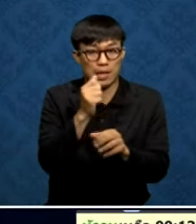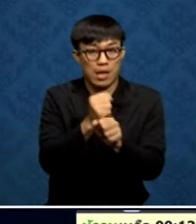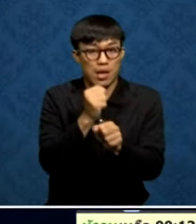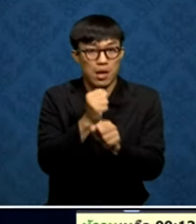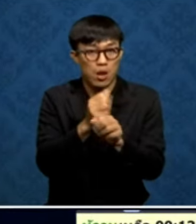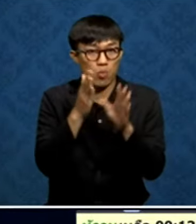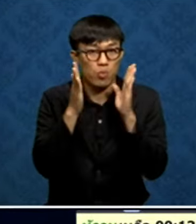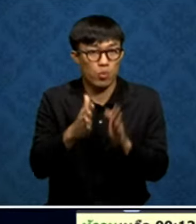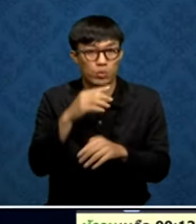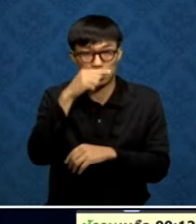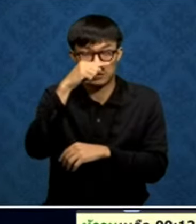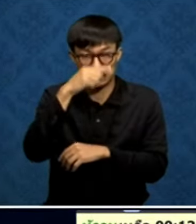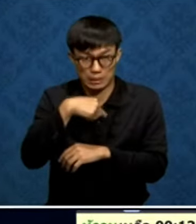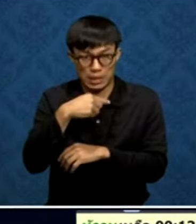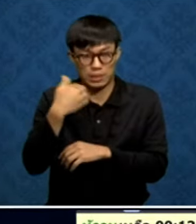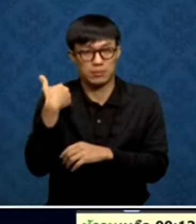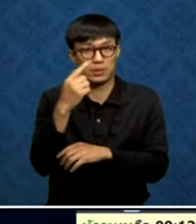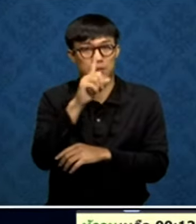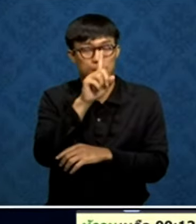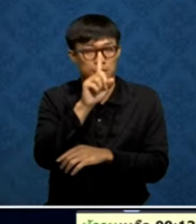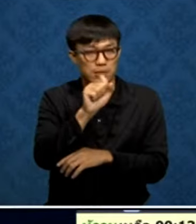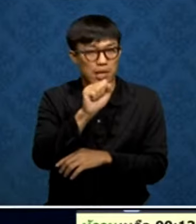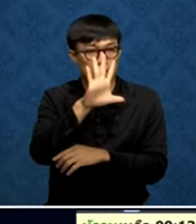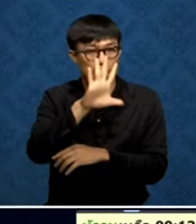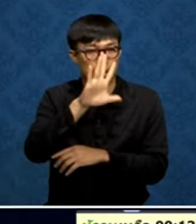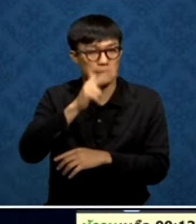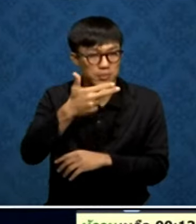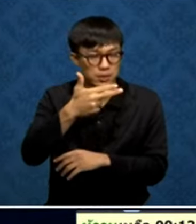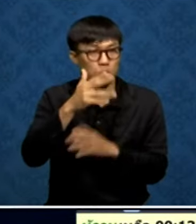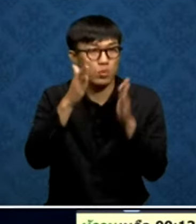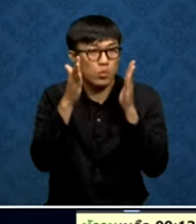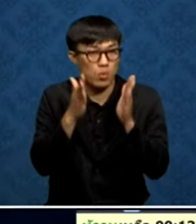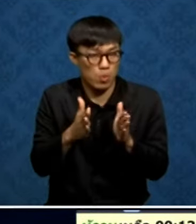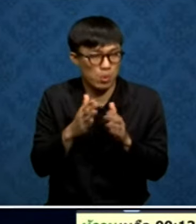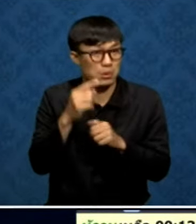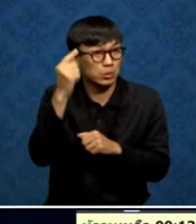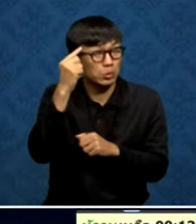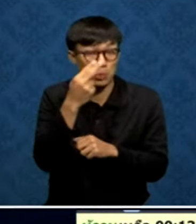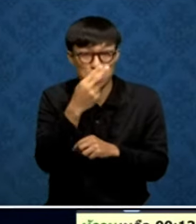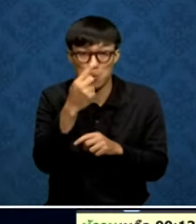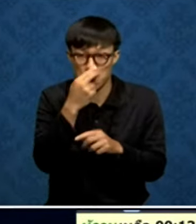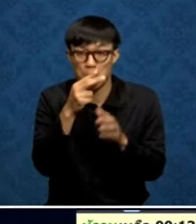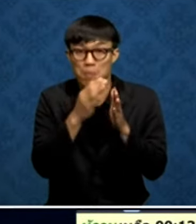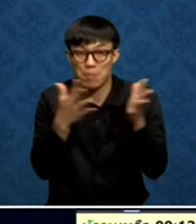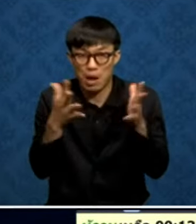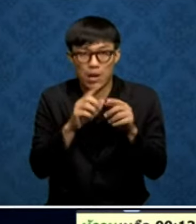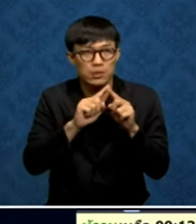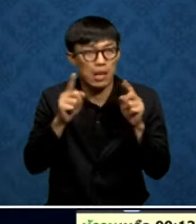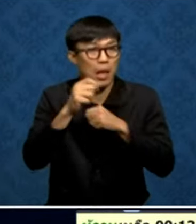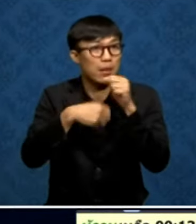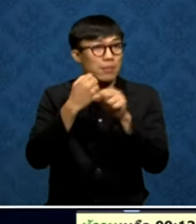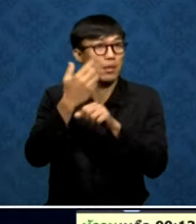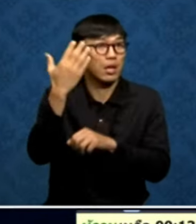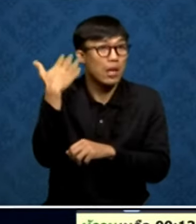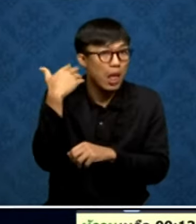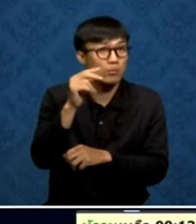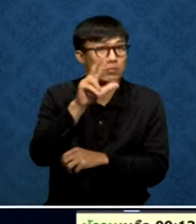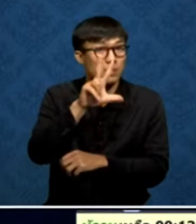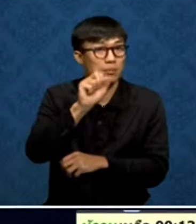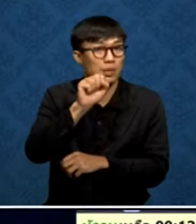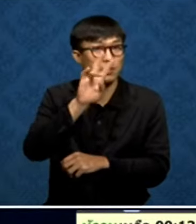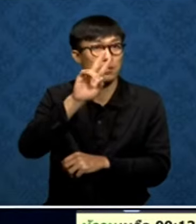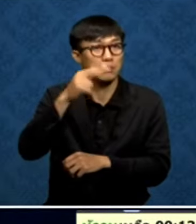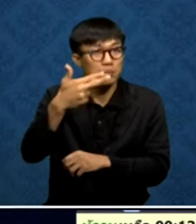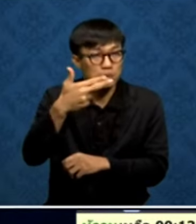BOI เนี่ยครับมีจำนวน 150,000 คนครับฟังดูเหมือนเยอะใช่ไหมครับแต่ถ้าไปดูปีที่แล้วครับ 307,000 ครับ